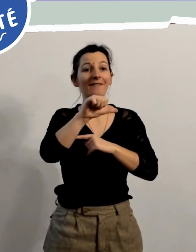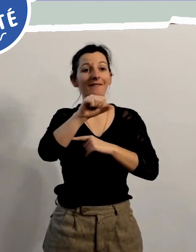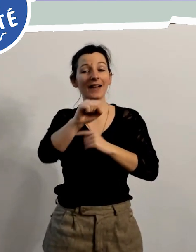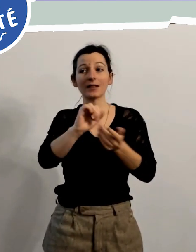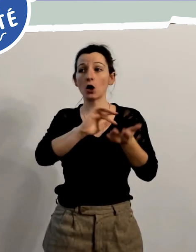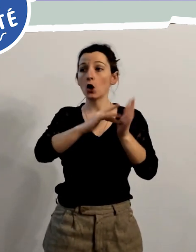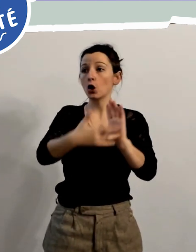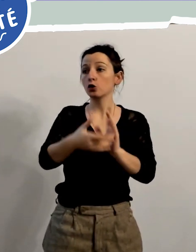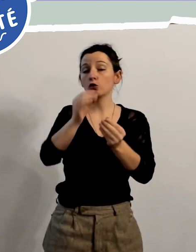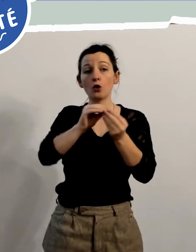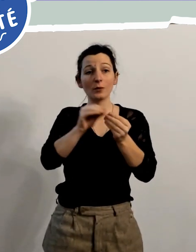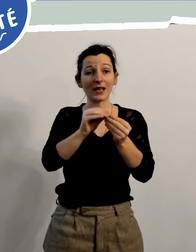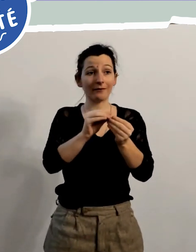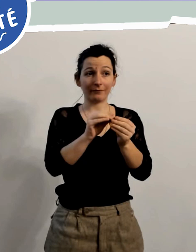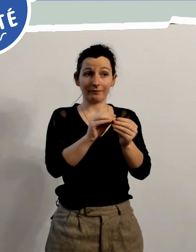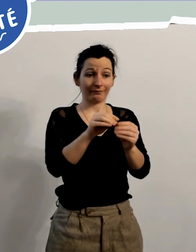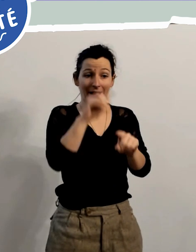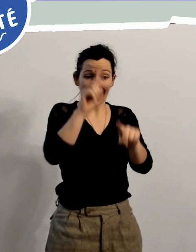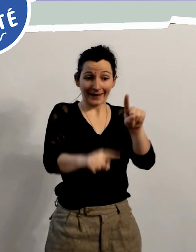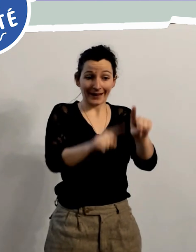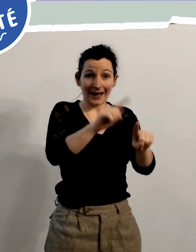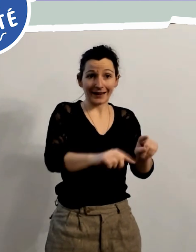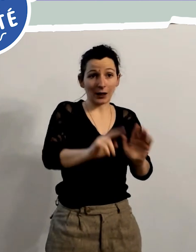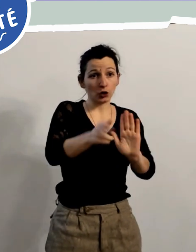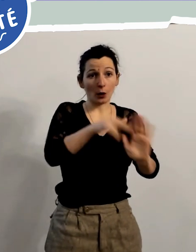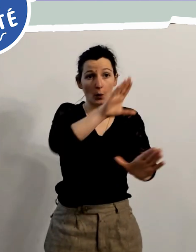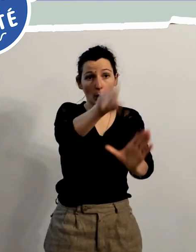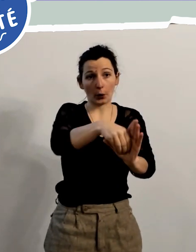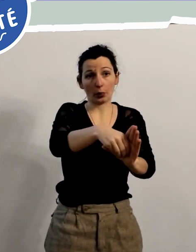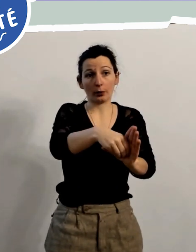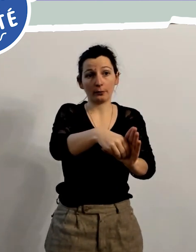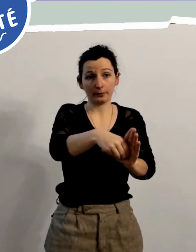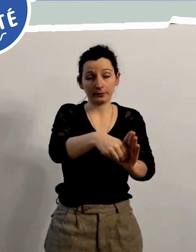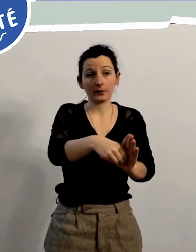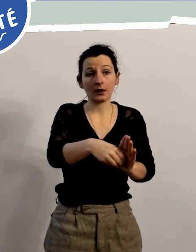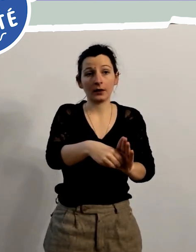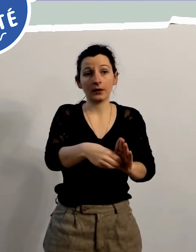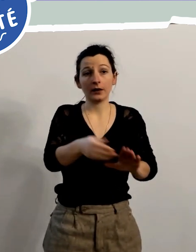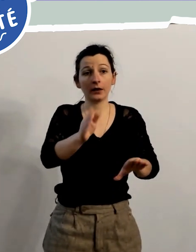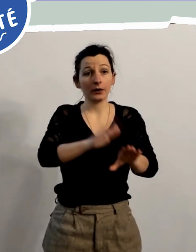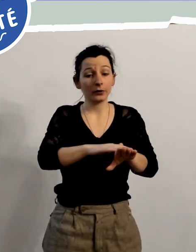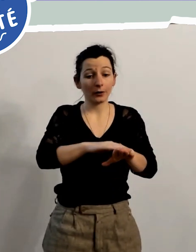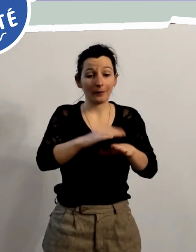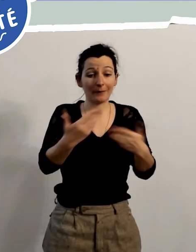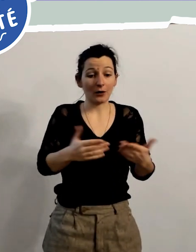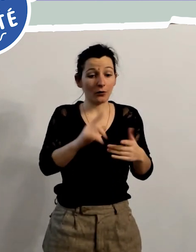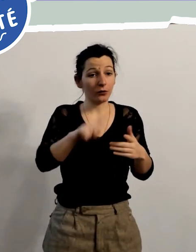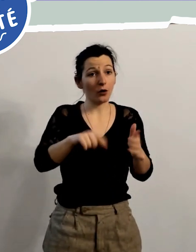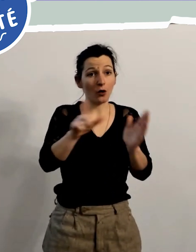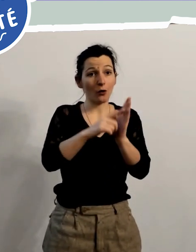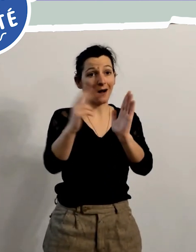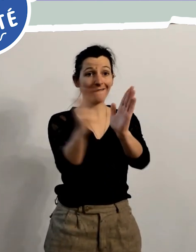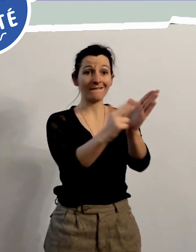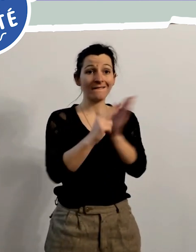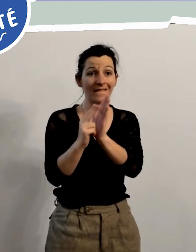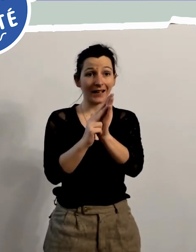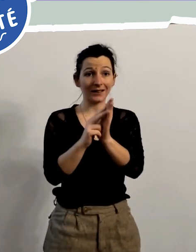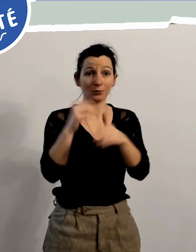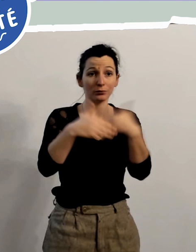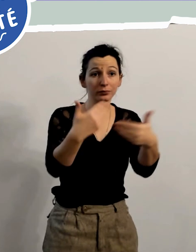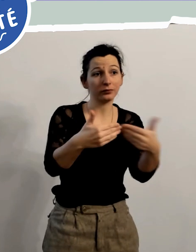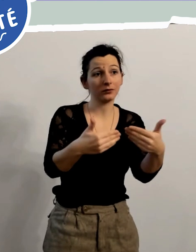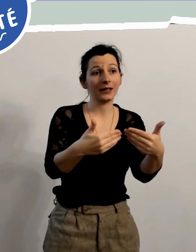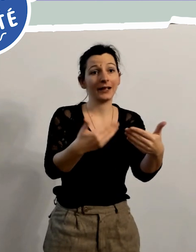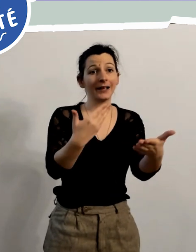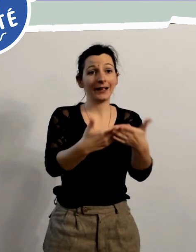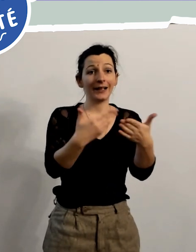objets, la production de PFAS et l'utilisation de PFAS. Après, il faut que ça suive, quoi. Il faut que l'ensemble suive. Et